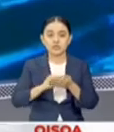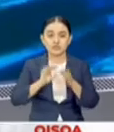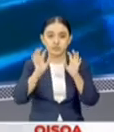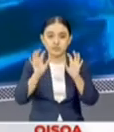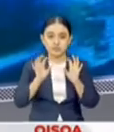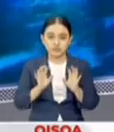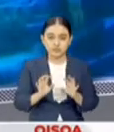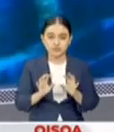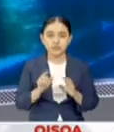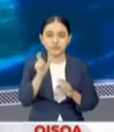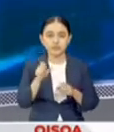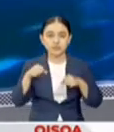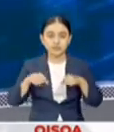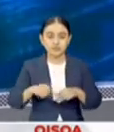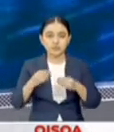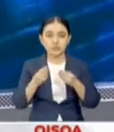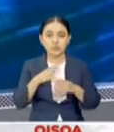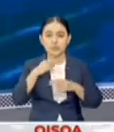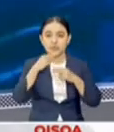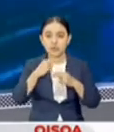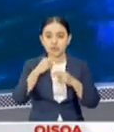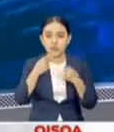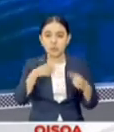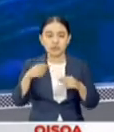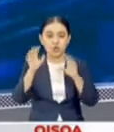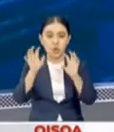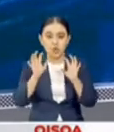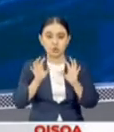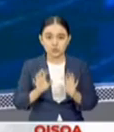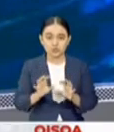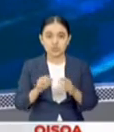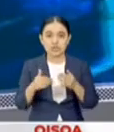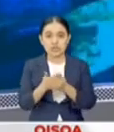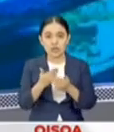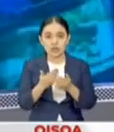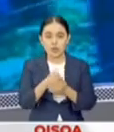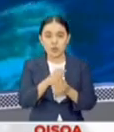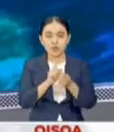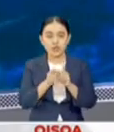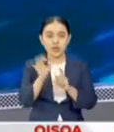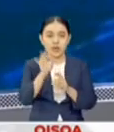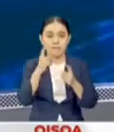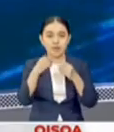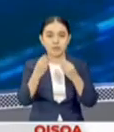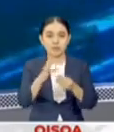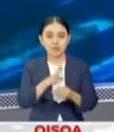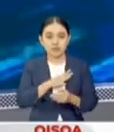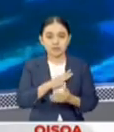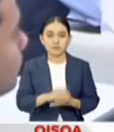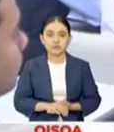tahrirdagi konstitutsiyada inson huquqlariga bo'lgan e'tibor va boshqa qonunchilikdagi yangiliklar, o'zgarishlar haqida ma'lumot